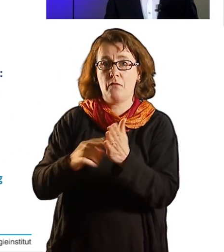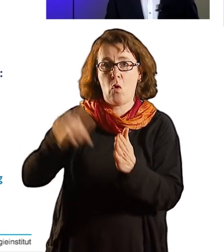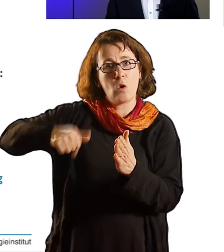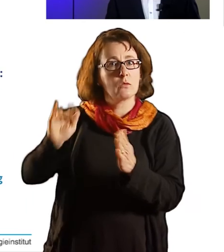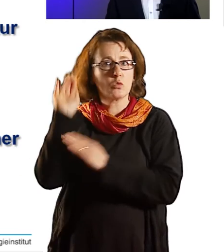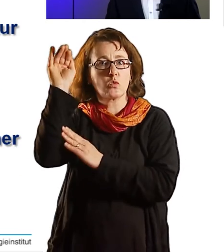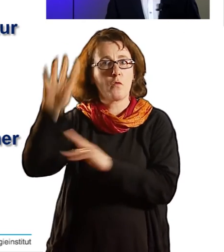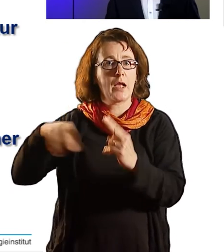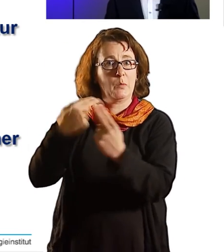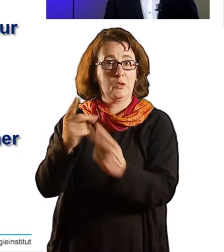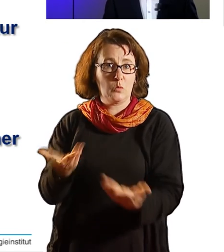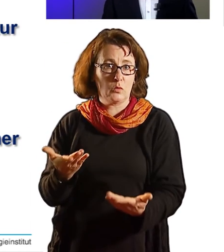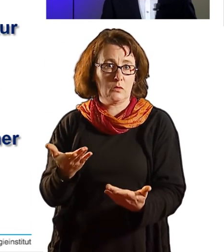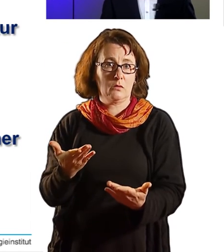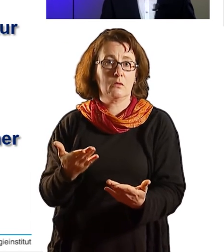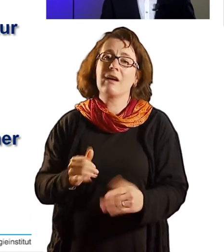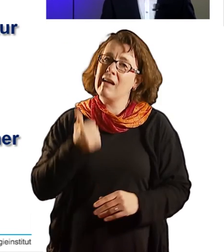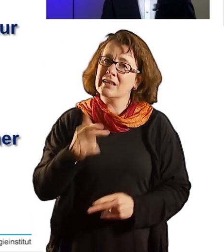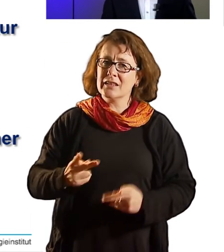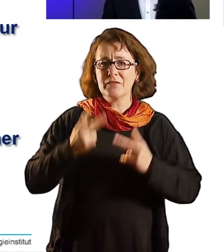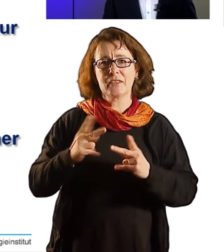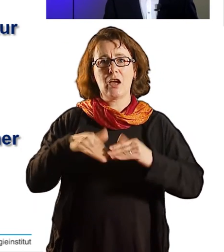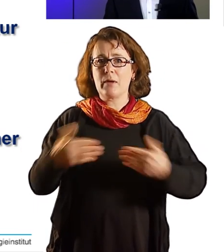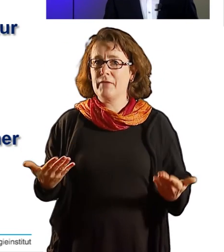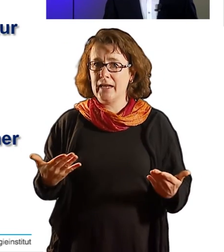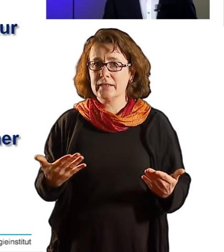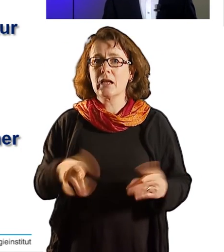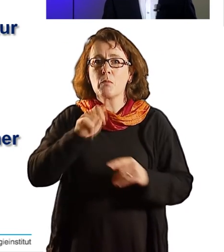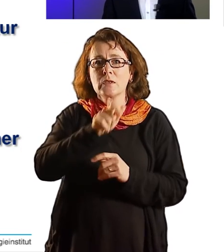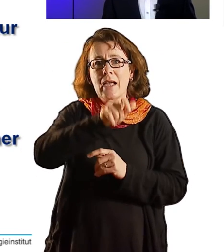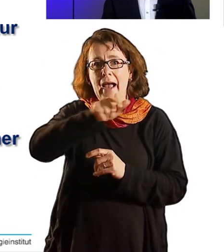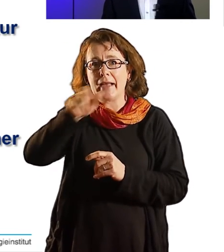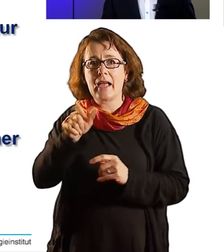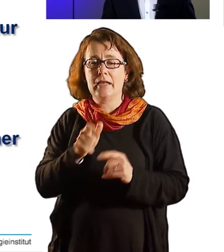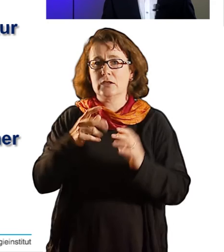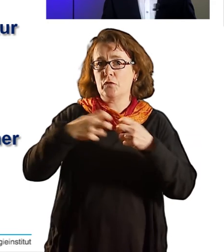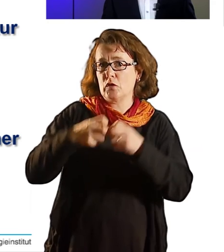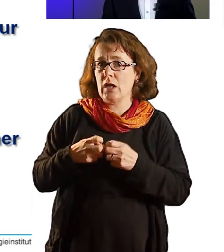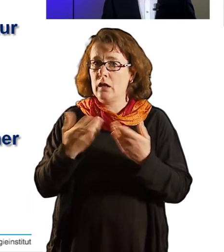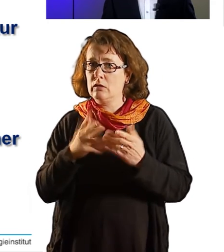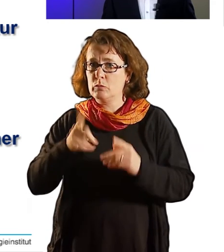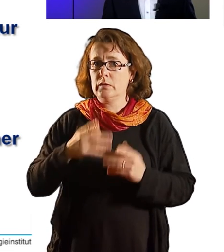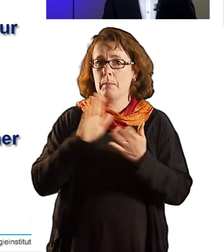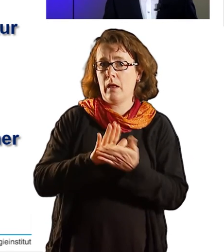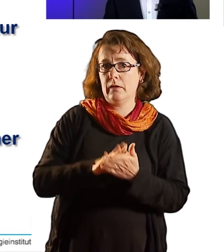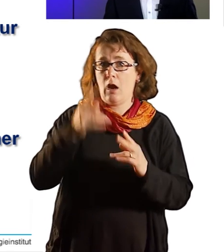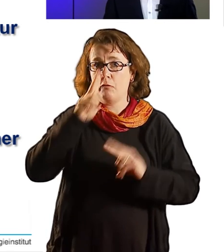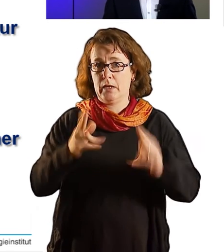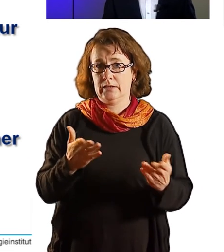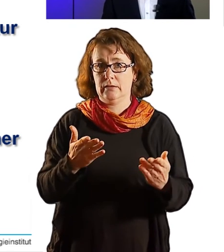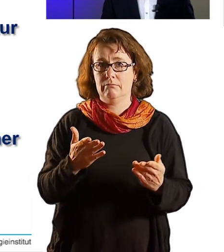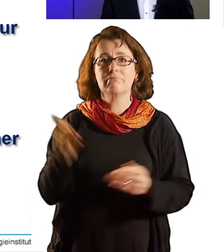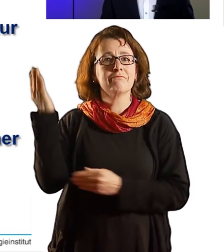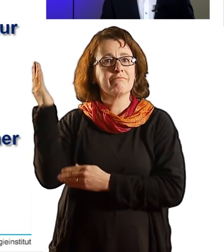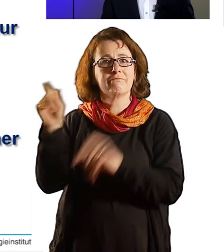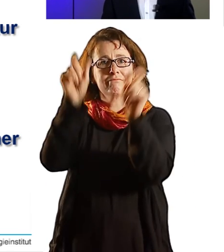erfüllen. Eine zentrale Aufgabe der PTB ist die Darstellung, Bewahrung und Weitergabe der physikalischen Einheiten. Diese